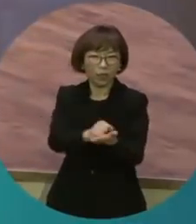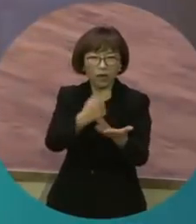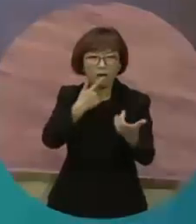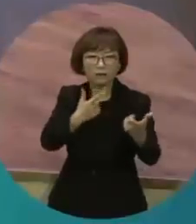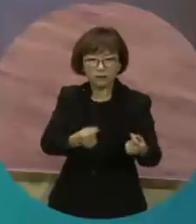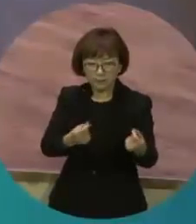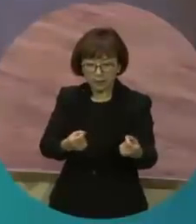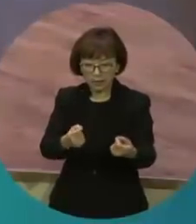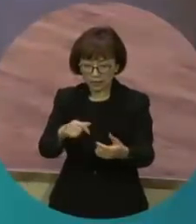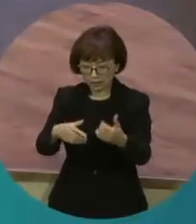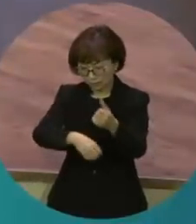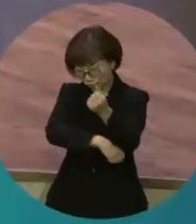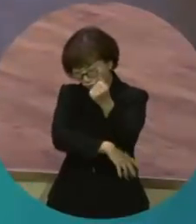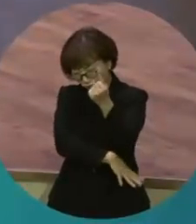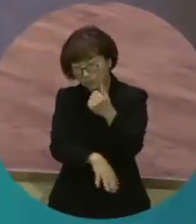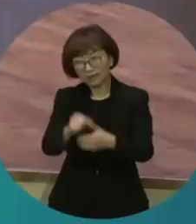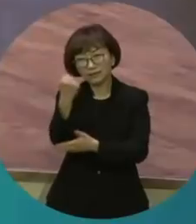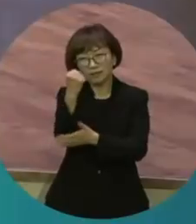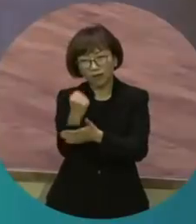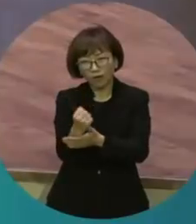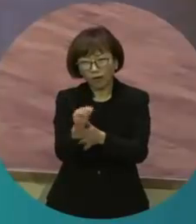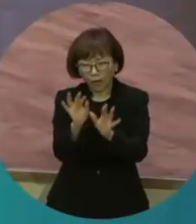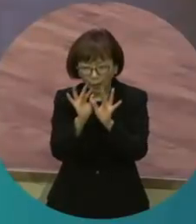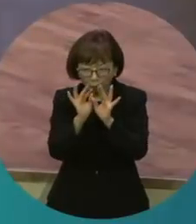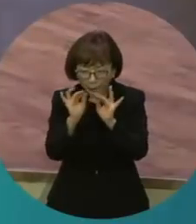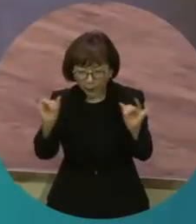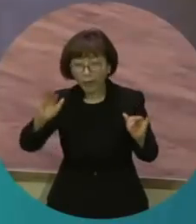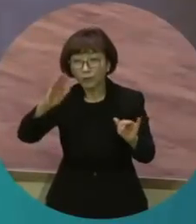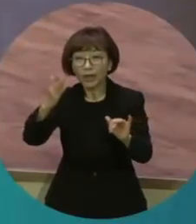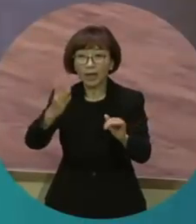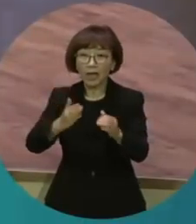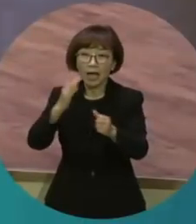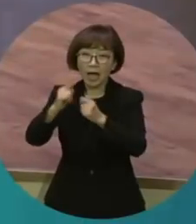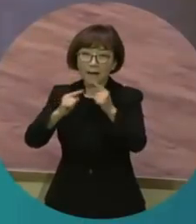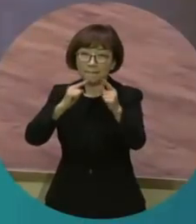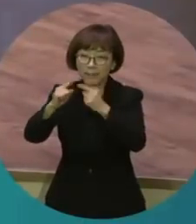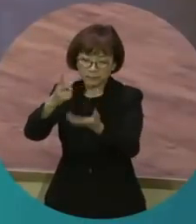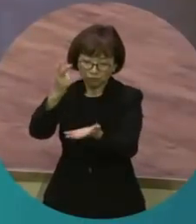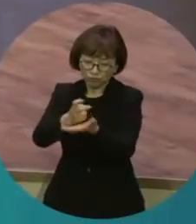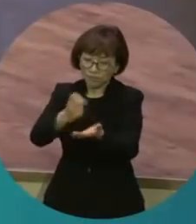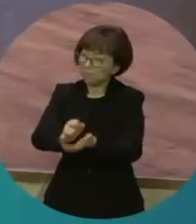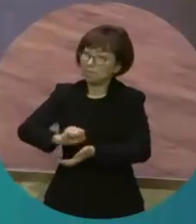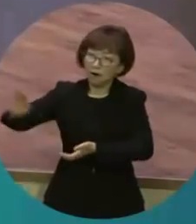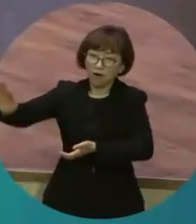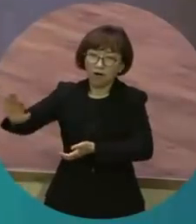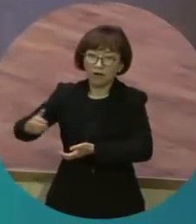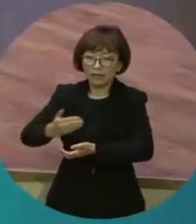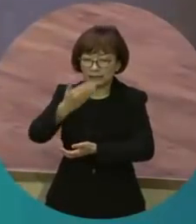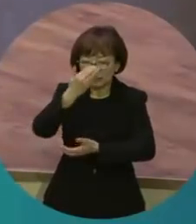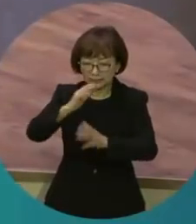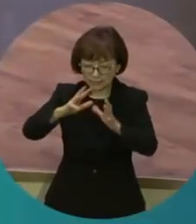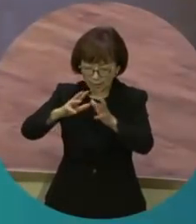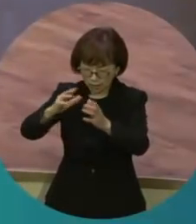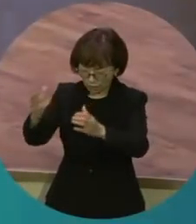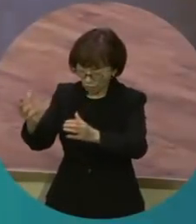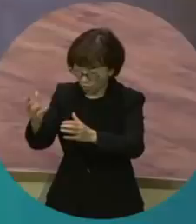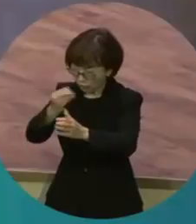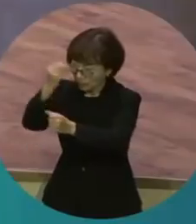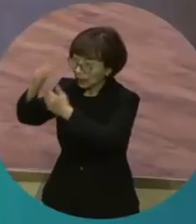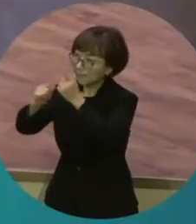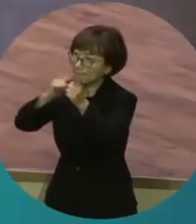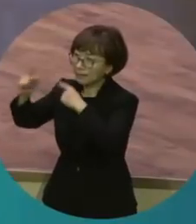썩겠고 꽃이 티끌처럼 날리리니 그들이 만군의 여호와 율법을 버리며 이스라엘의 거룩한 신 이의 말씀을